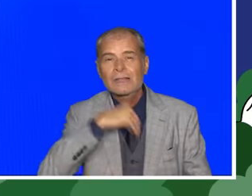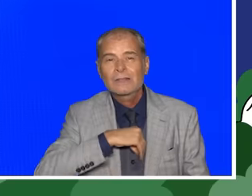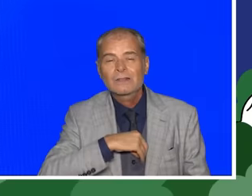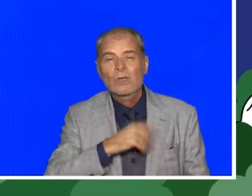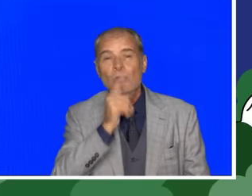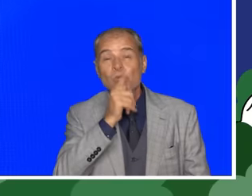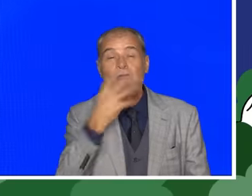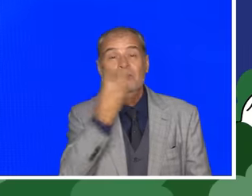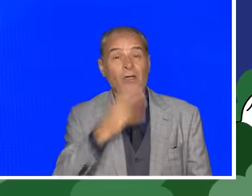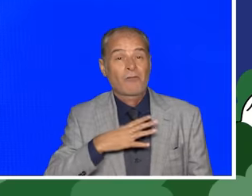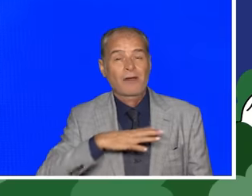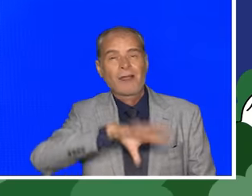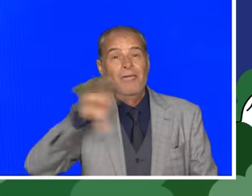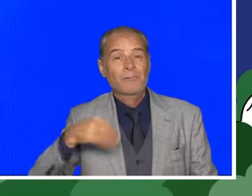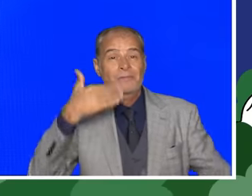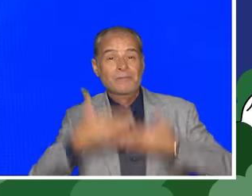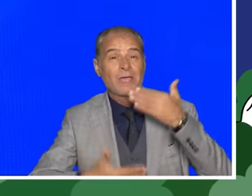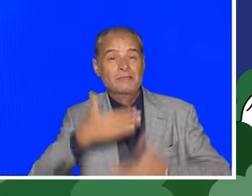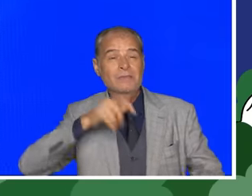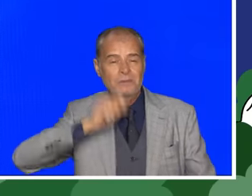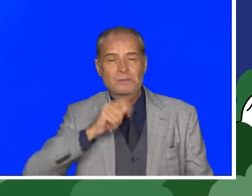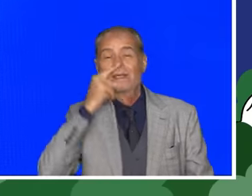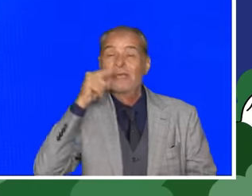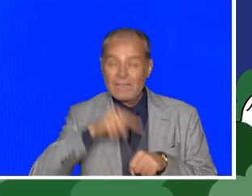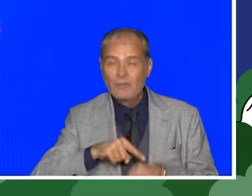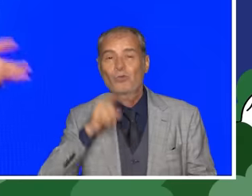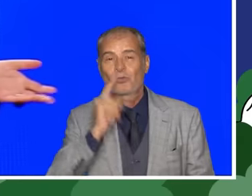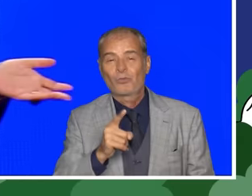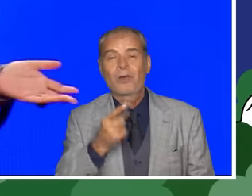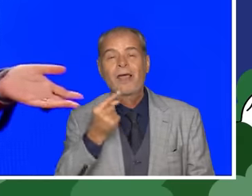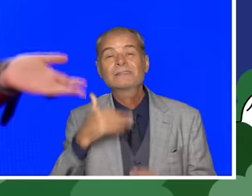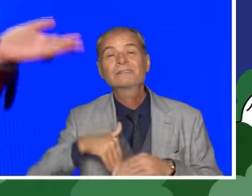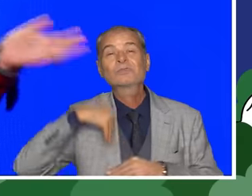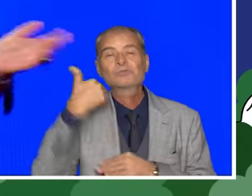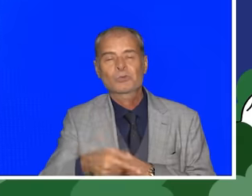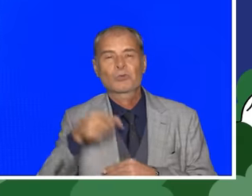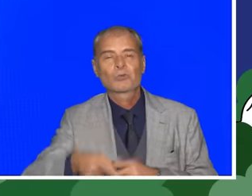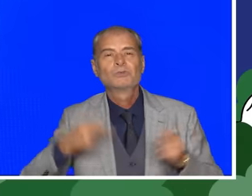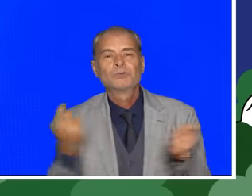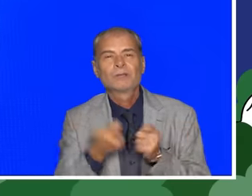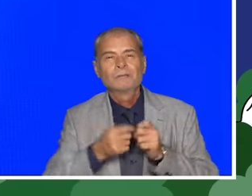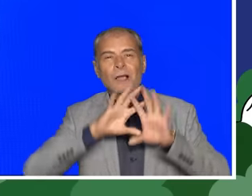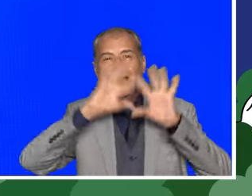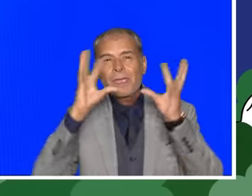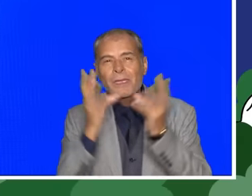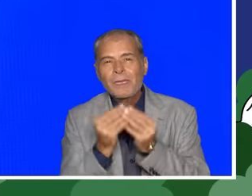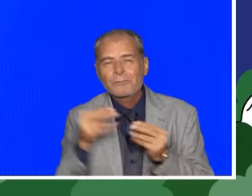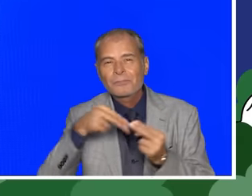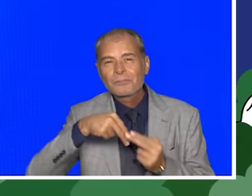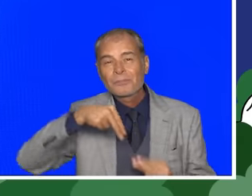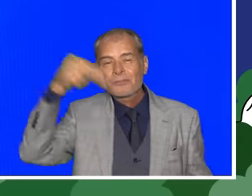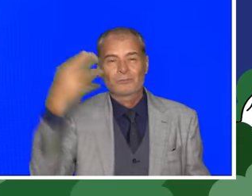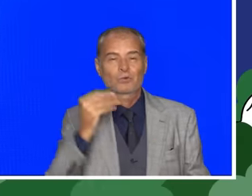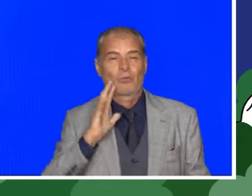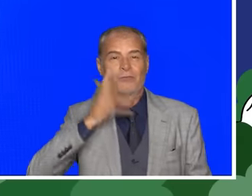Onların hepsi dans edecekler diye inanıyorum Az sonra tüm bu çalışmaların hikayelerini